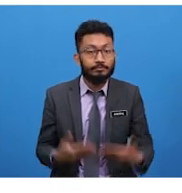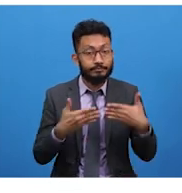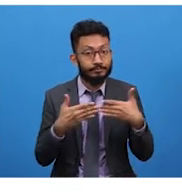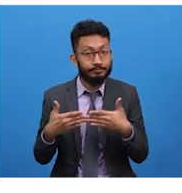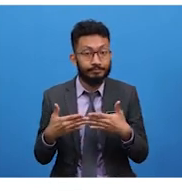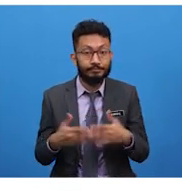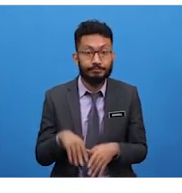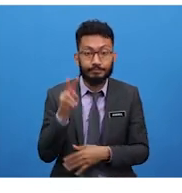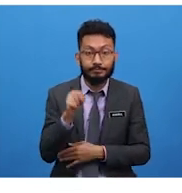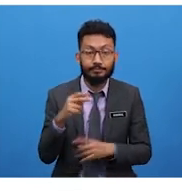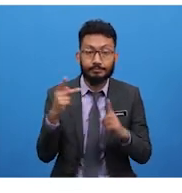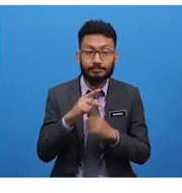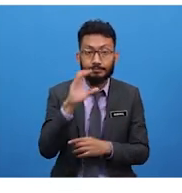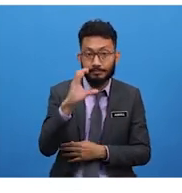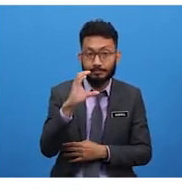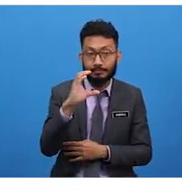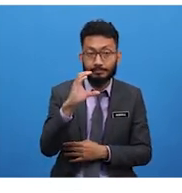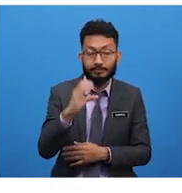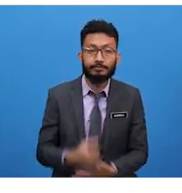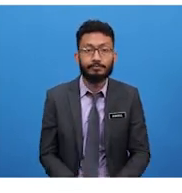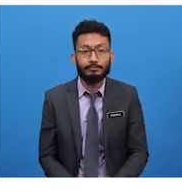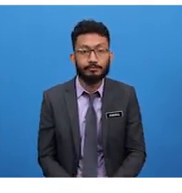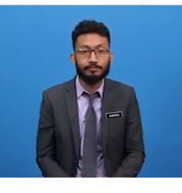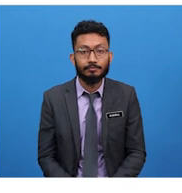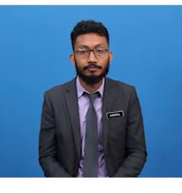Sambungkan titik N ke titik C.